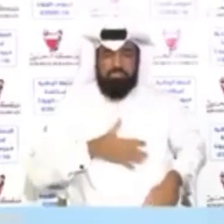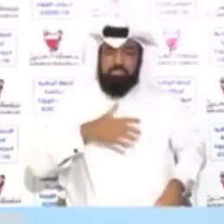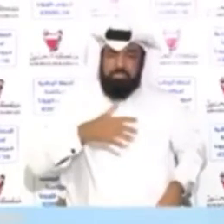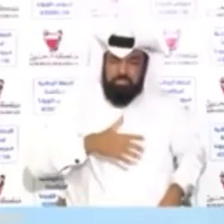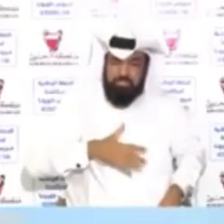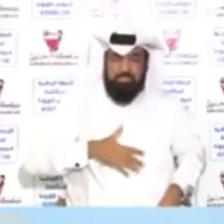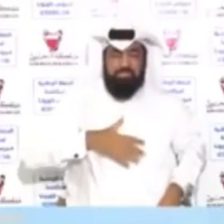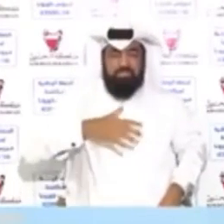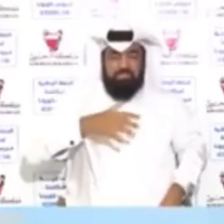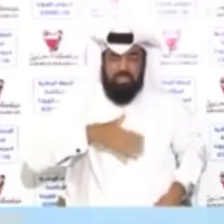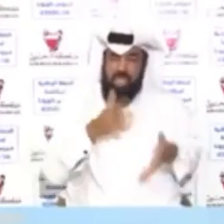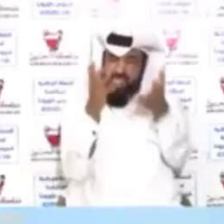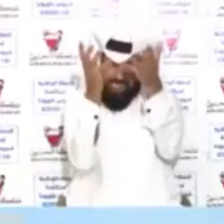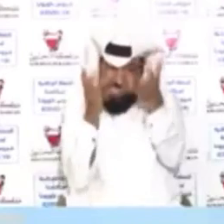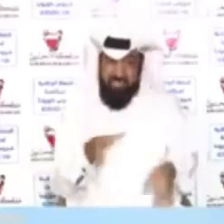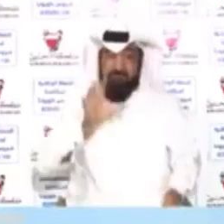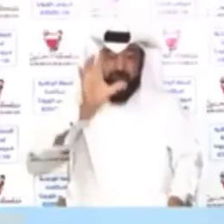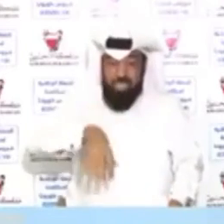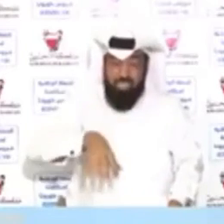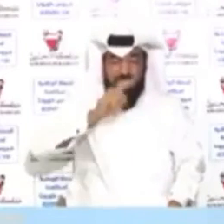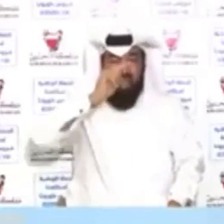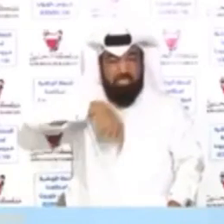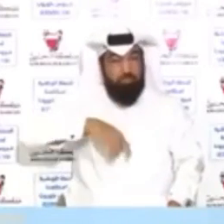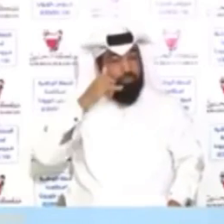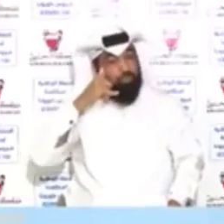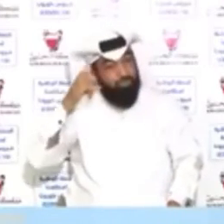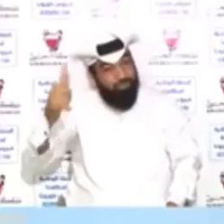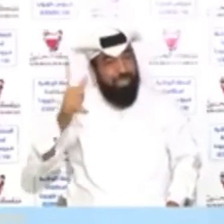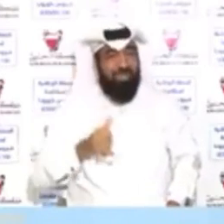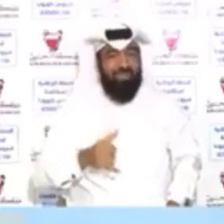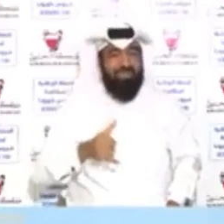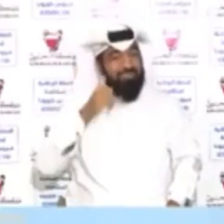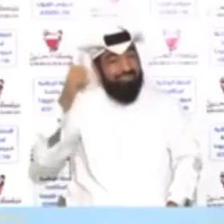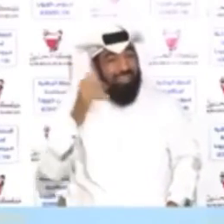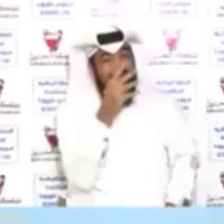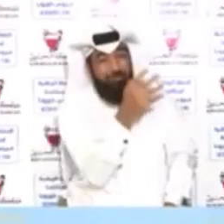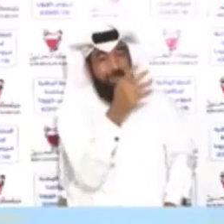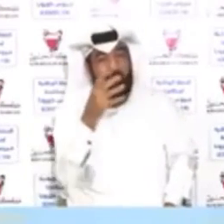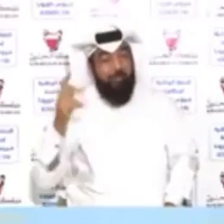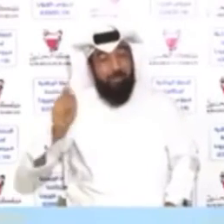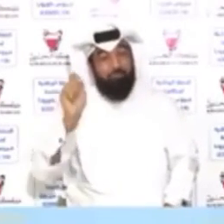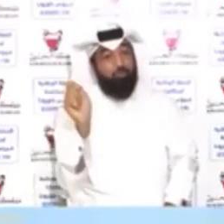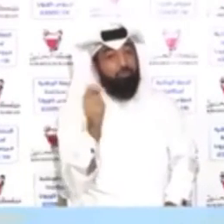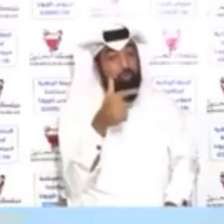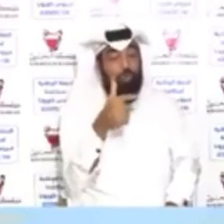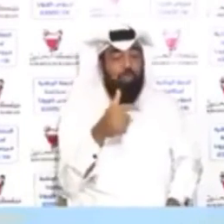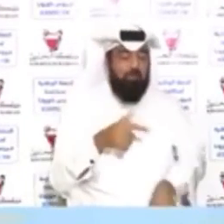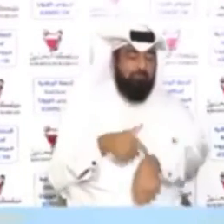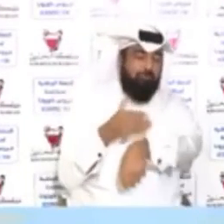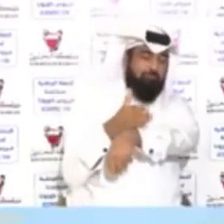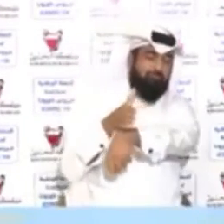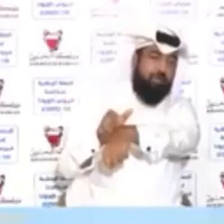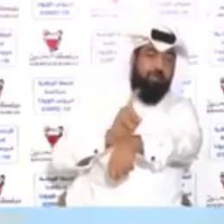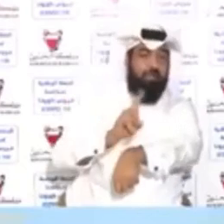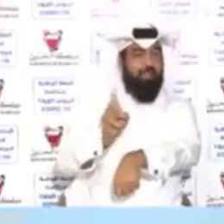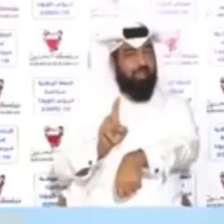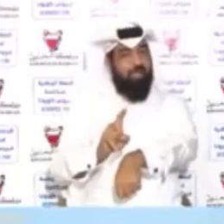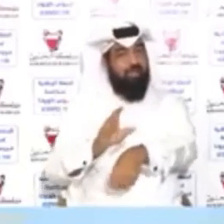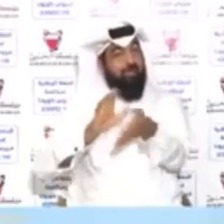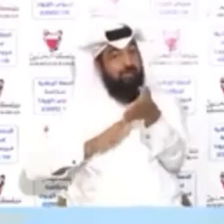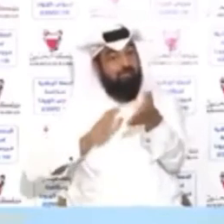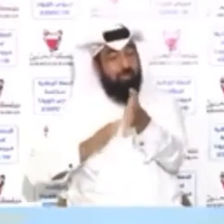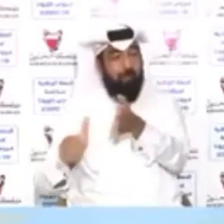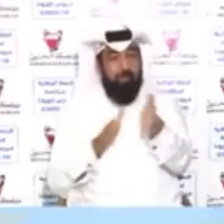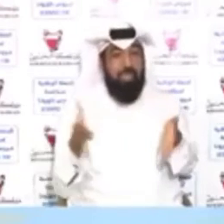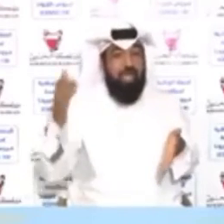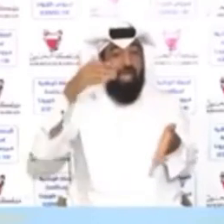الاتصال بأربعة أربعة على أساس يحصل الإرشاد المناسب إليه والرعاية الصحية اللي ممكن تساعده. وأخيرا